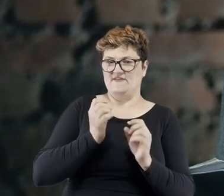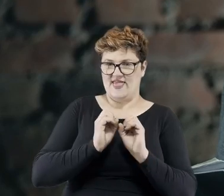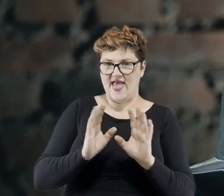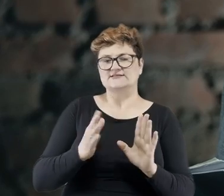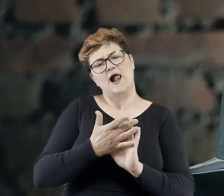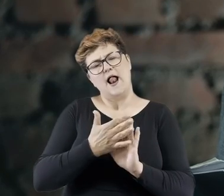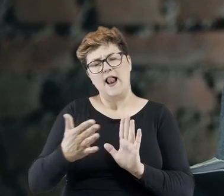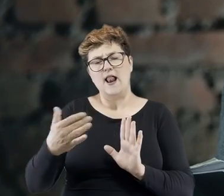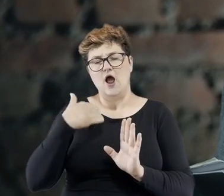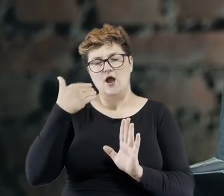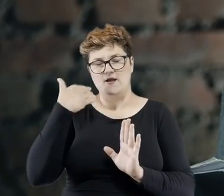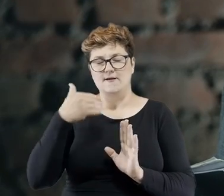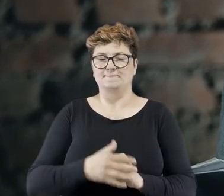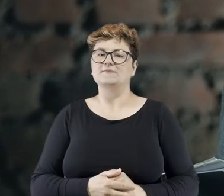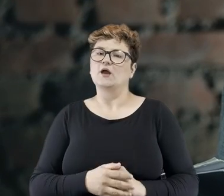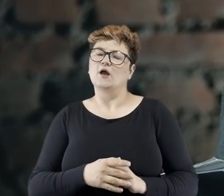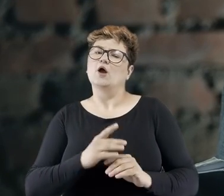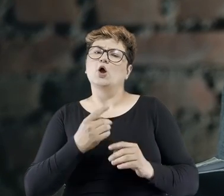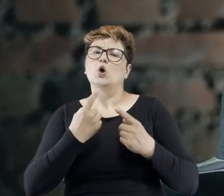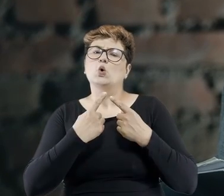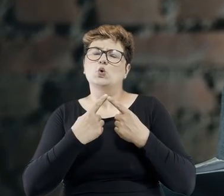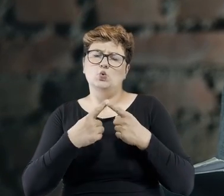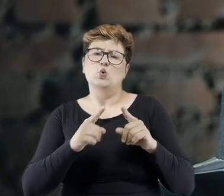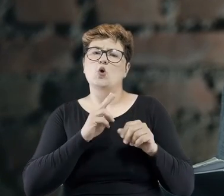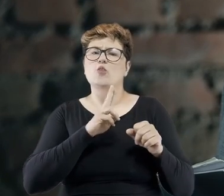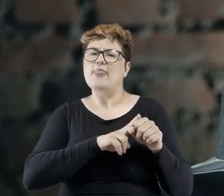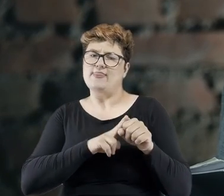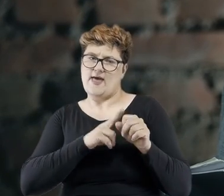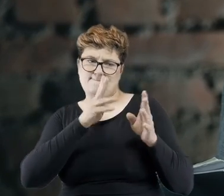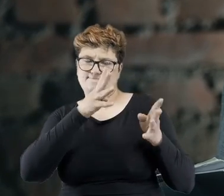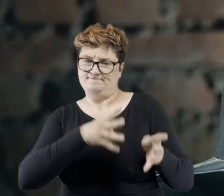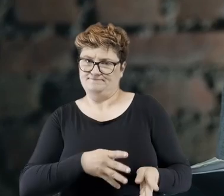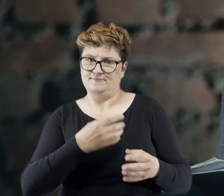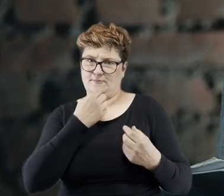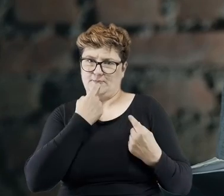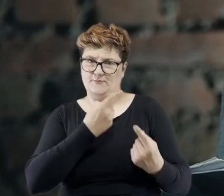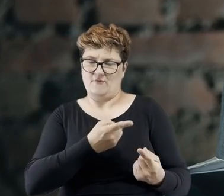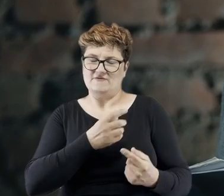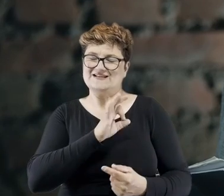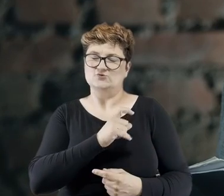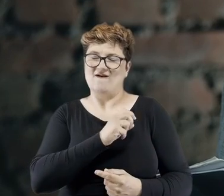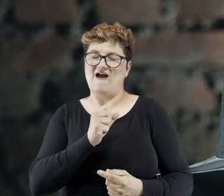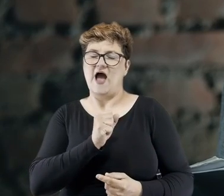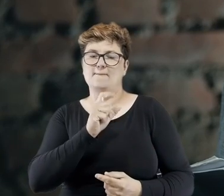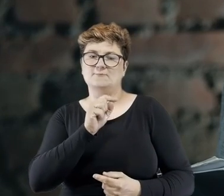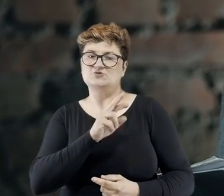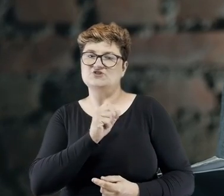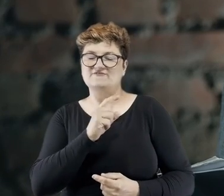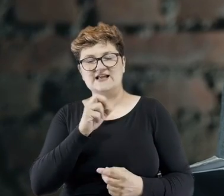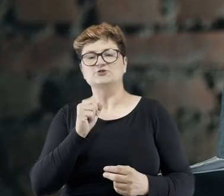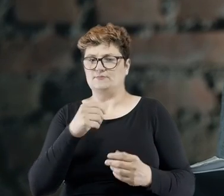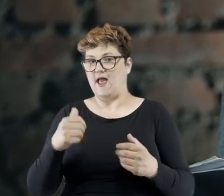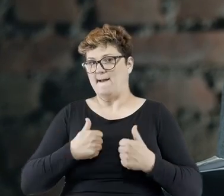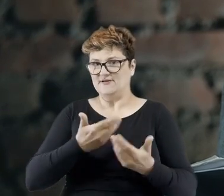było jasne, co będziemy mówić dalej, powiem rzucę kilka dat dotyczących Stanisławy Przybyszewskiej, żeby Państwo mogli